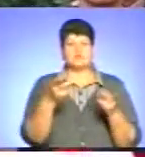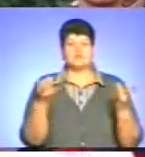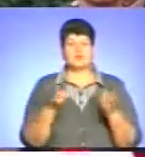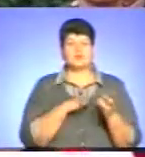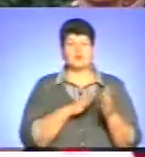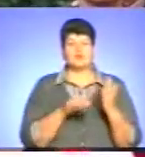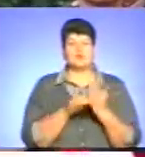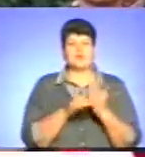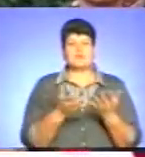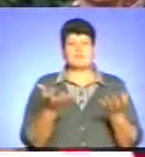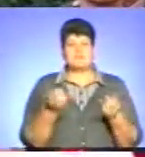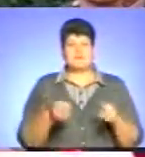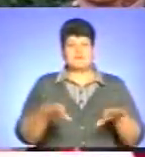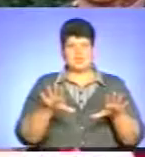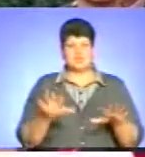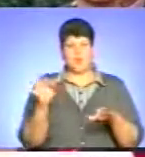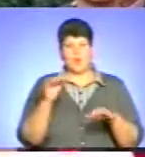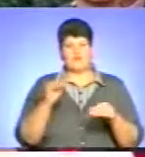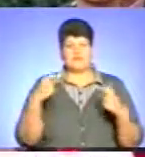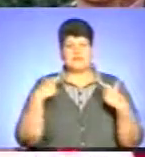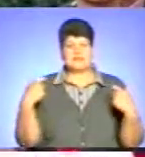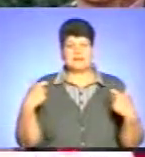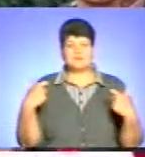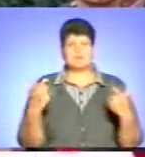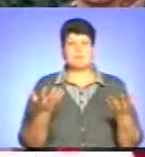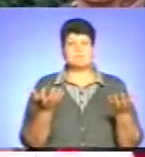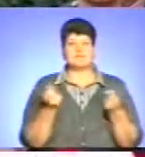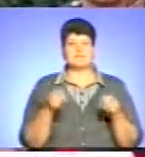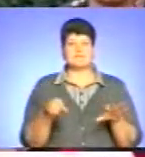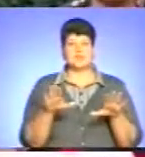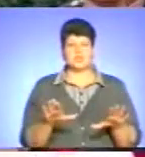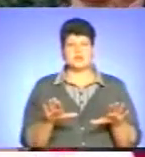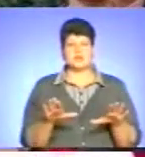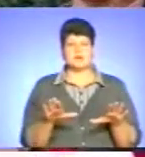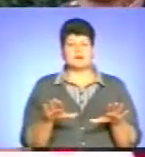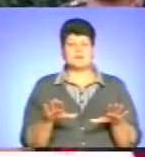Він прийняв рішення як офіцер, він прийняв рішення як командир,